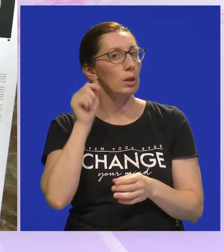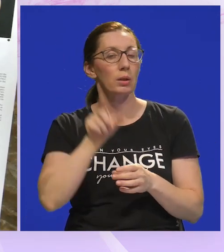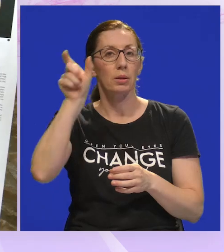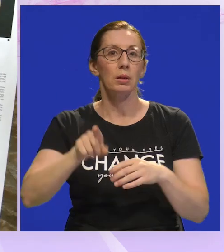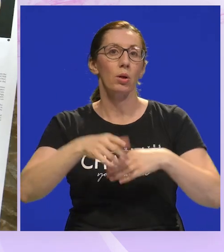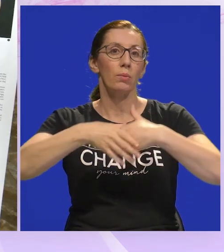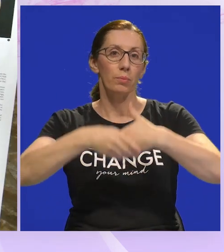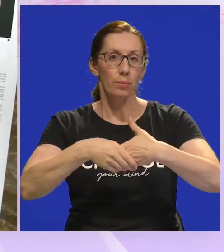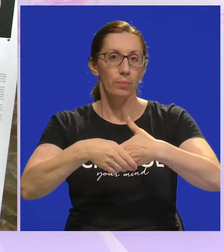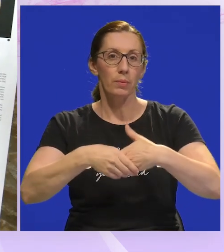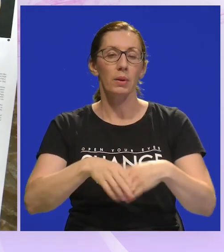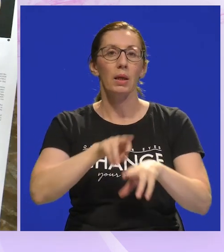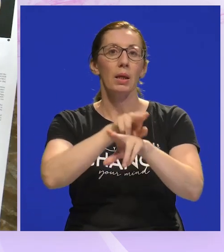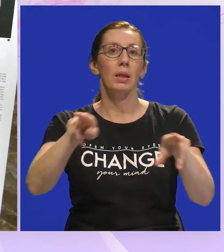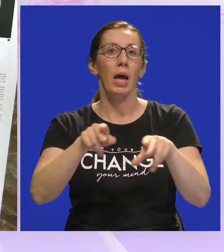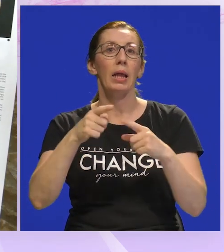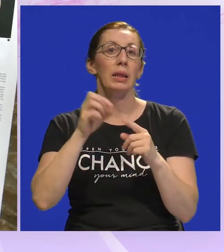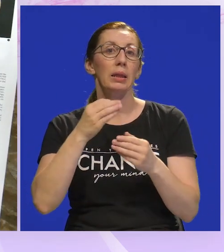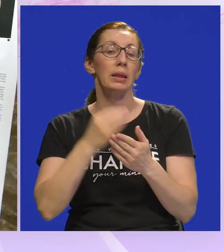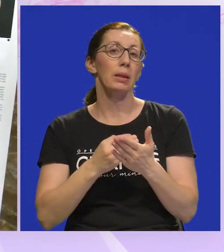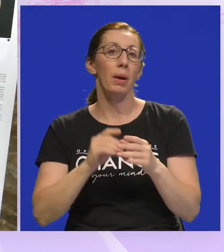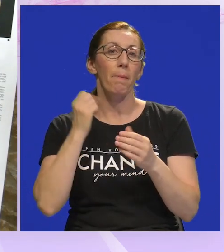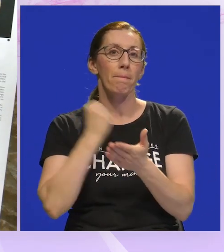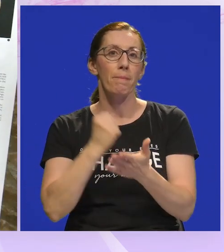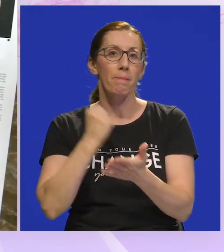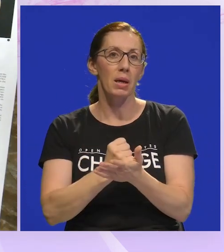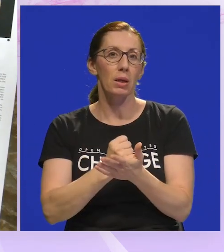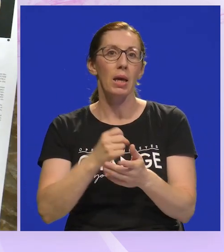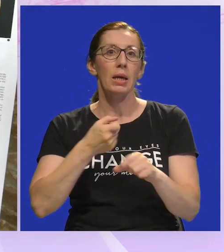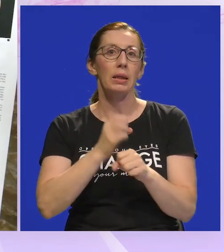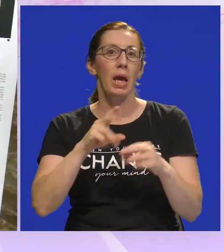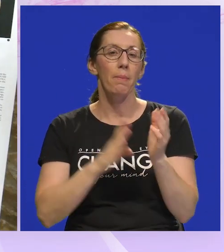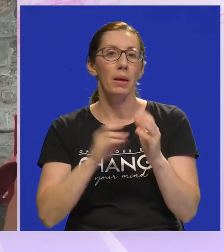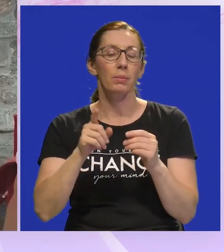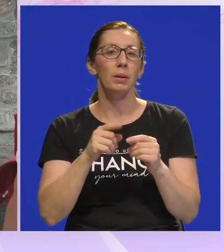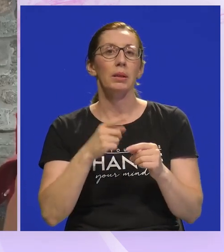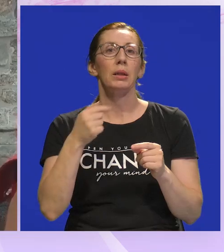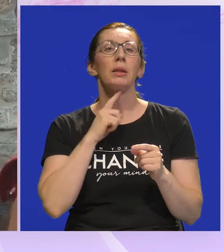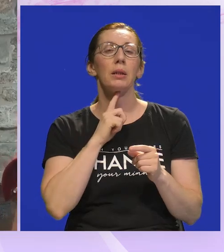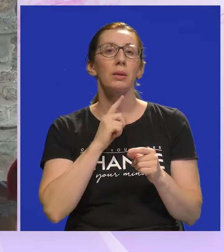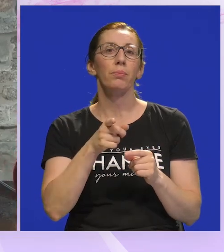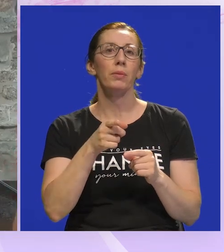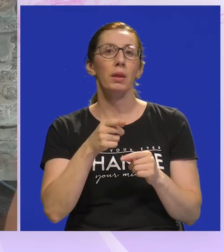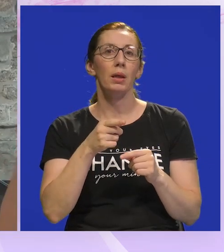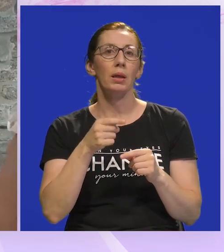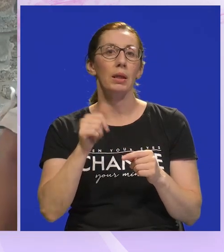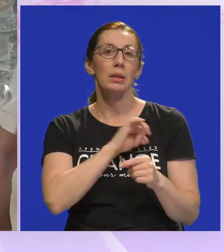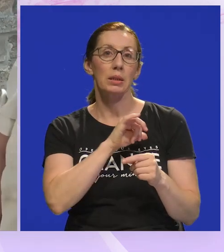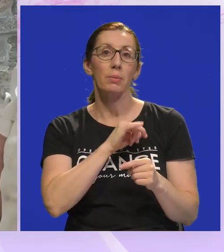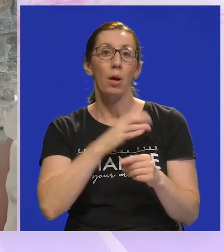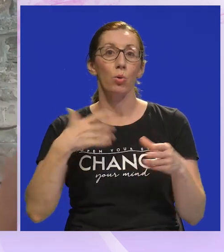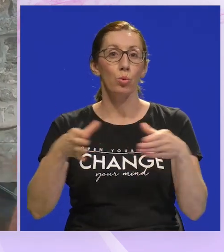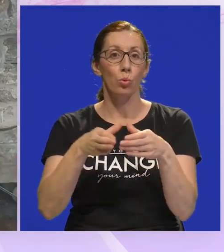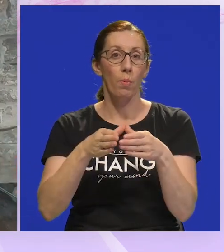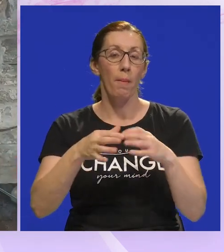žena koju se rukuju. Zatim različiti tipovi prstena pečatnjaka sa gemama i jako je